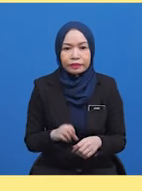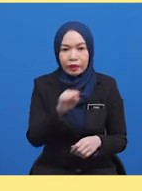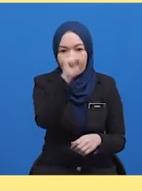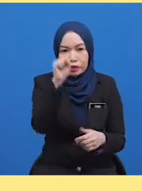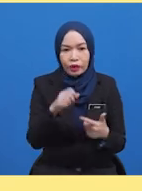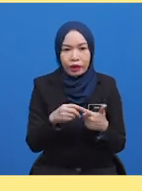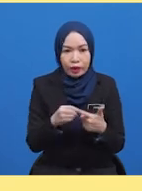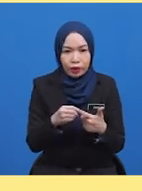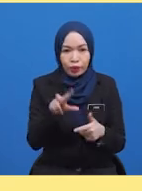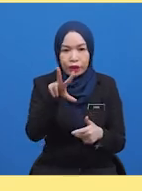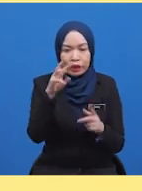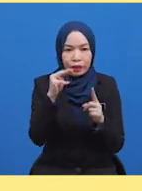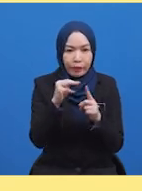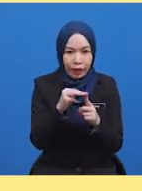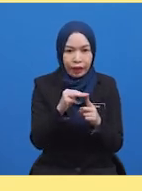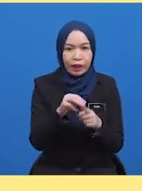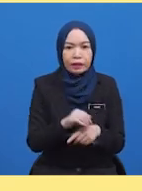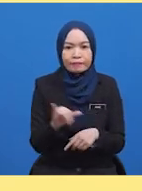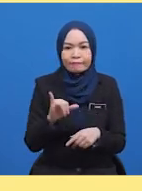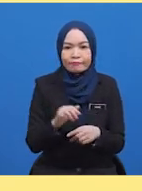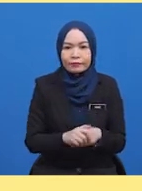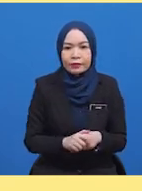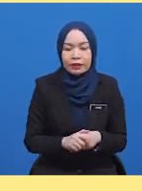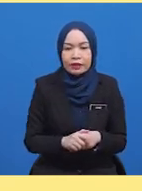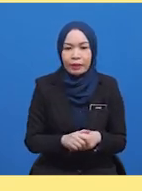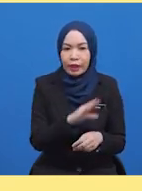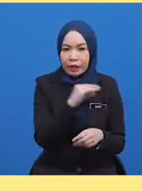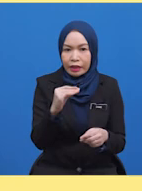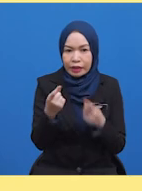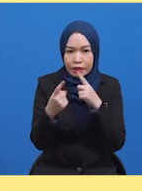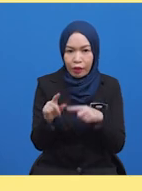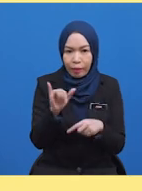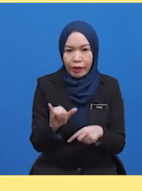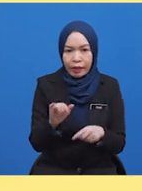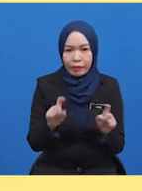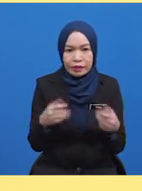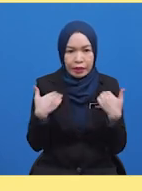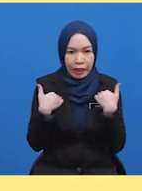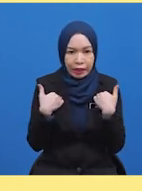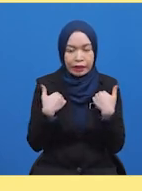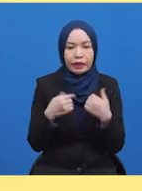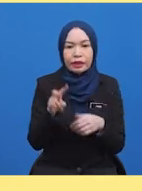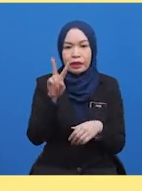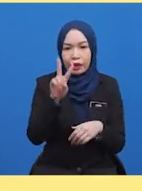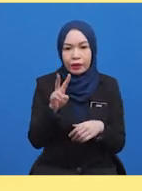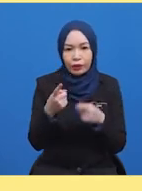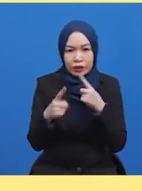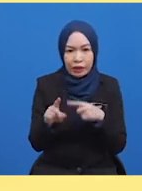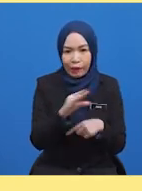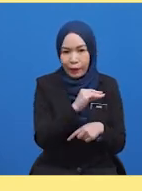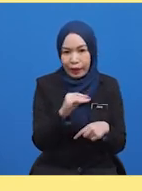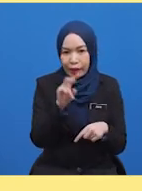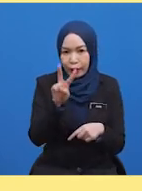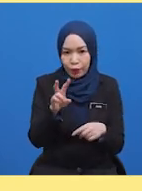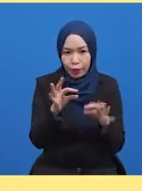gemarkan juga oleh Itu jawaban yang diperlukan adalah Duo isi bersamaan